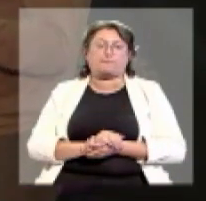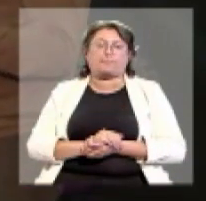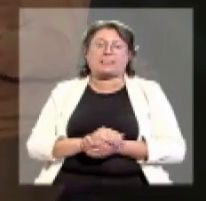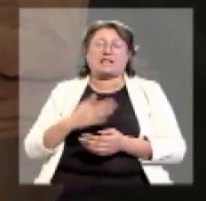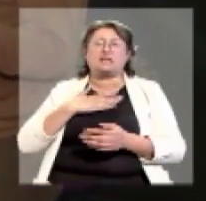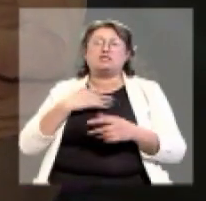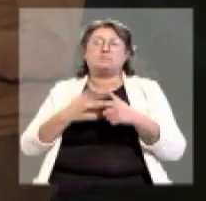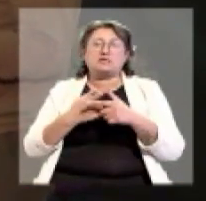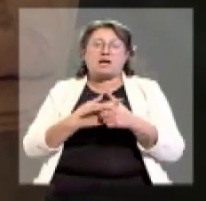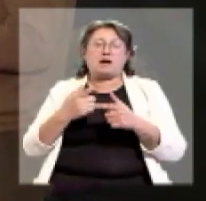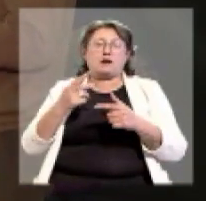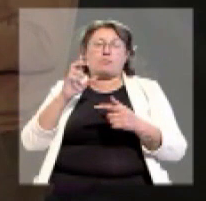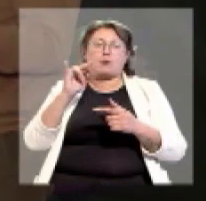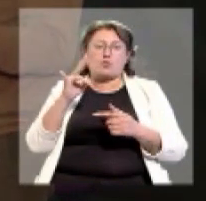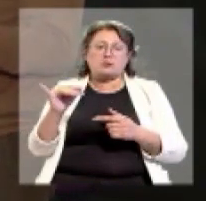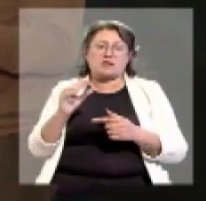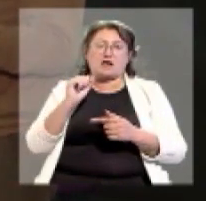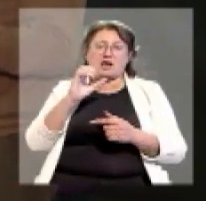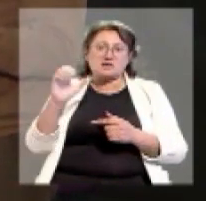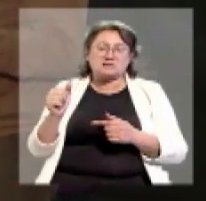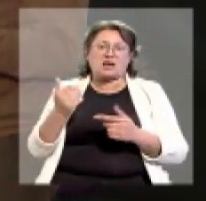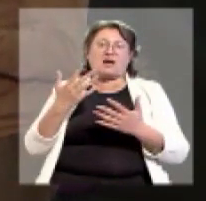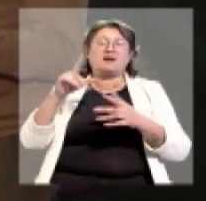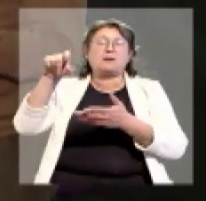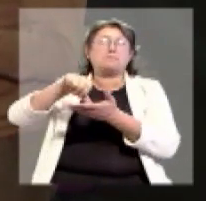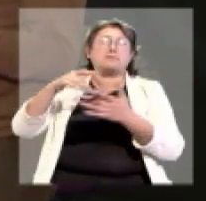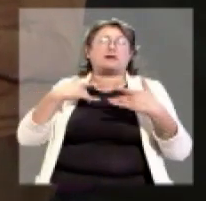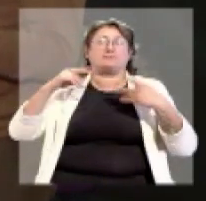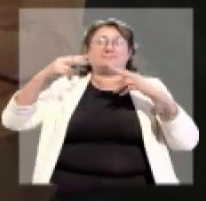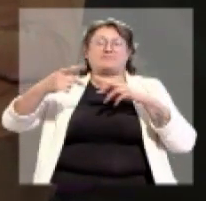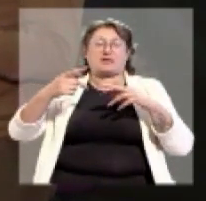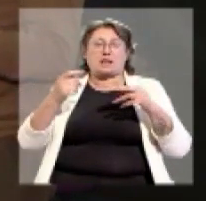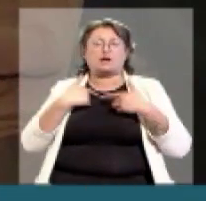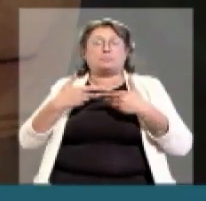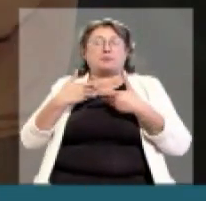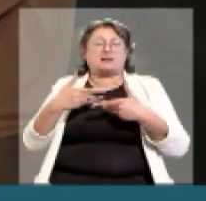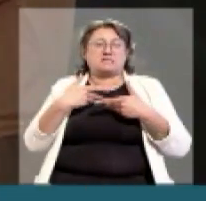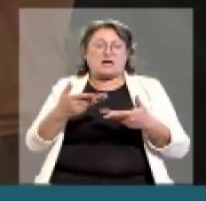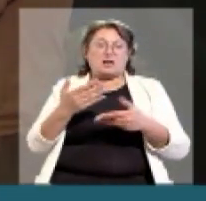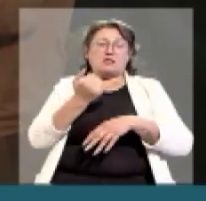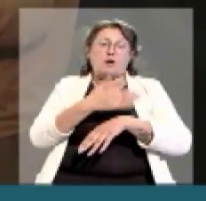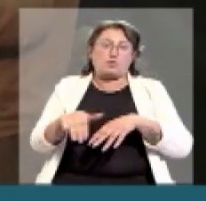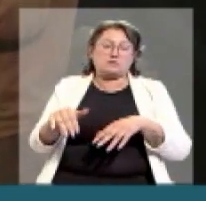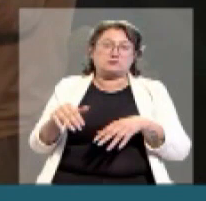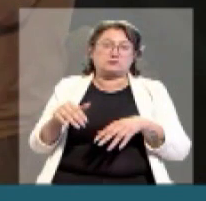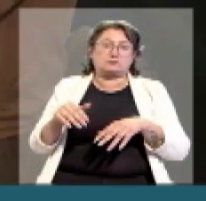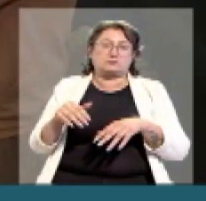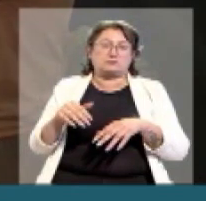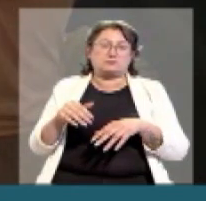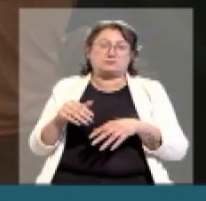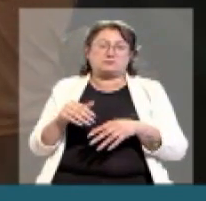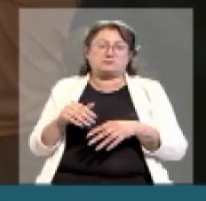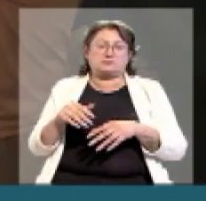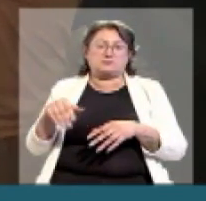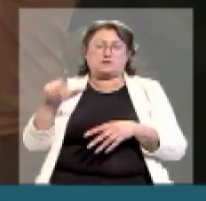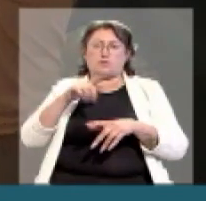имена этих героев, там, Бонни, Аса, и приглашали нас, там улица, ну,